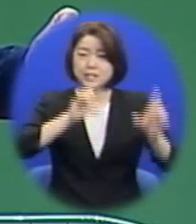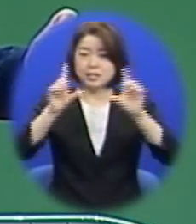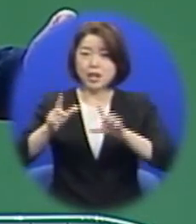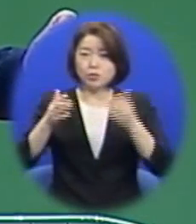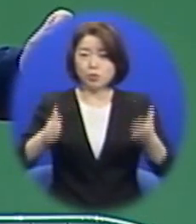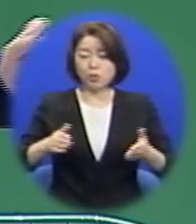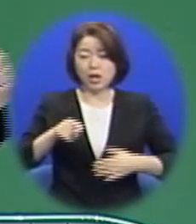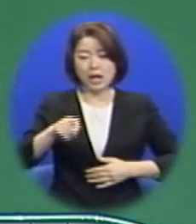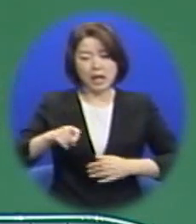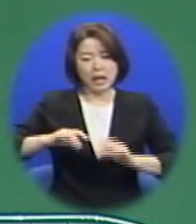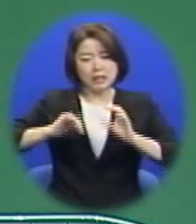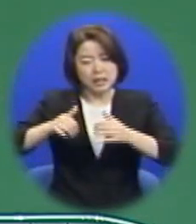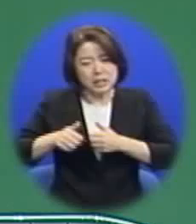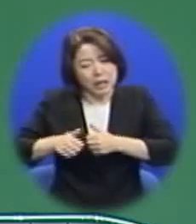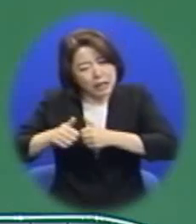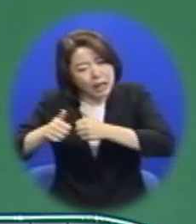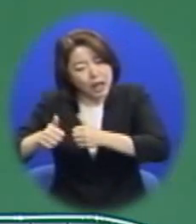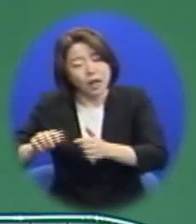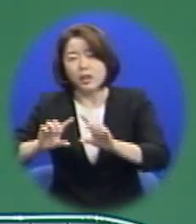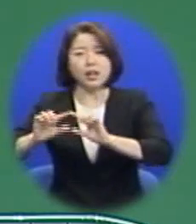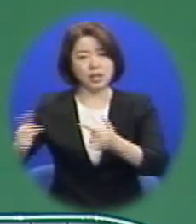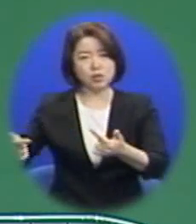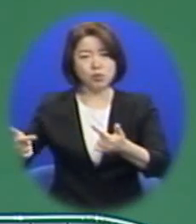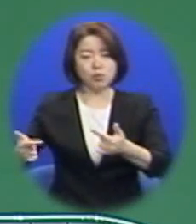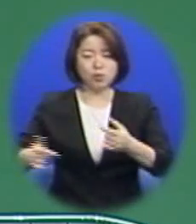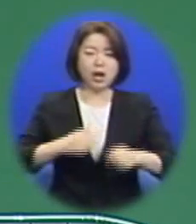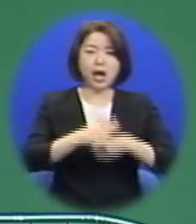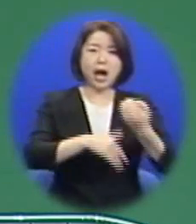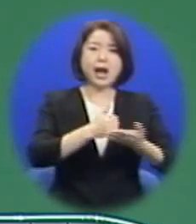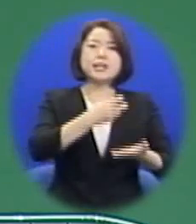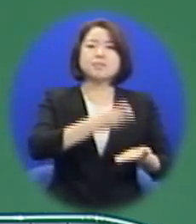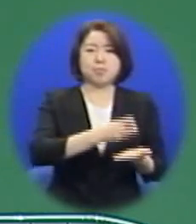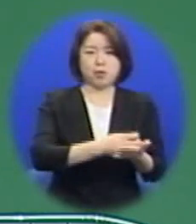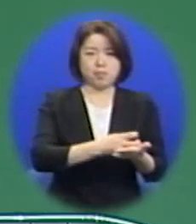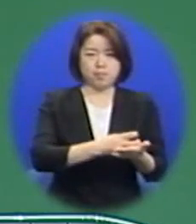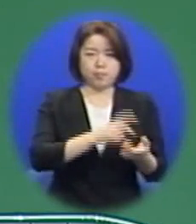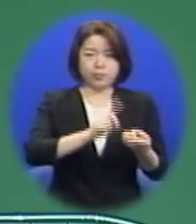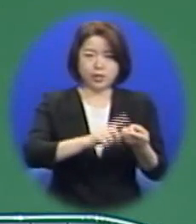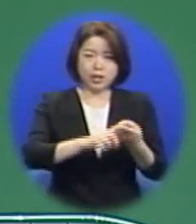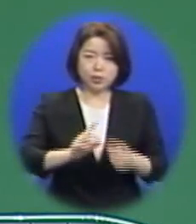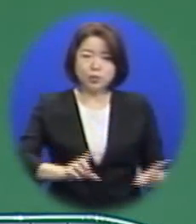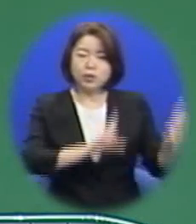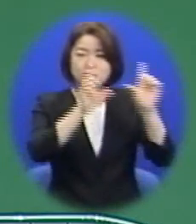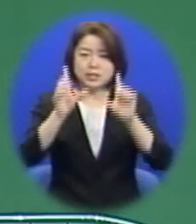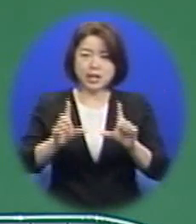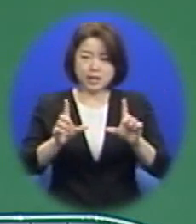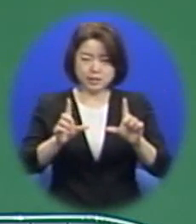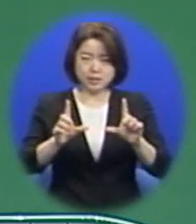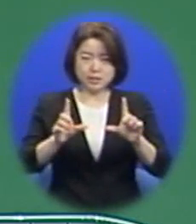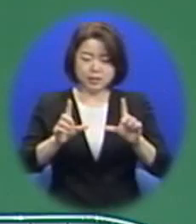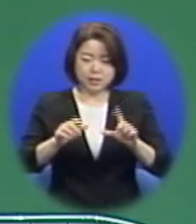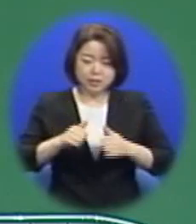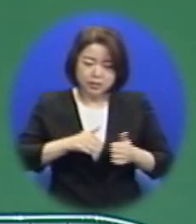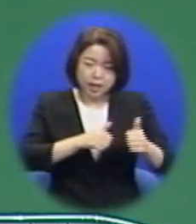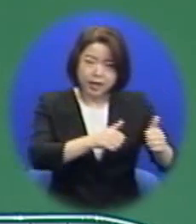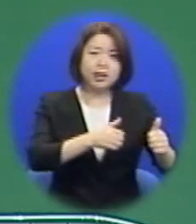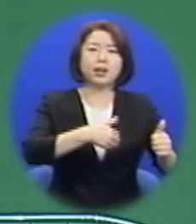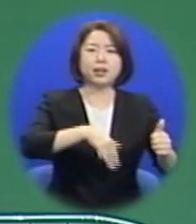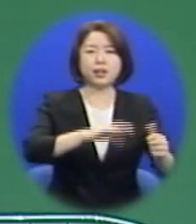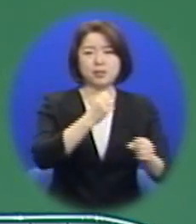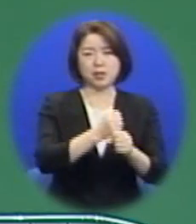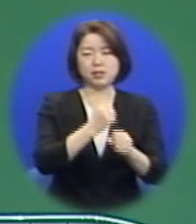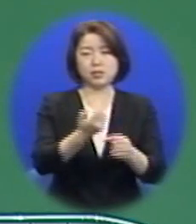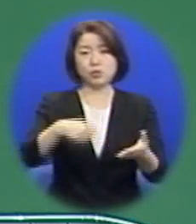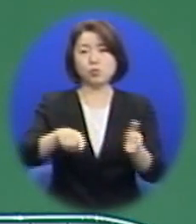않고 하나님의 율례를 지키고 하나님의 법대로 사는 그런 삶을 살게 하기